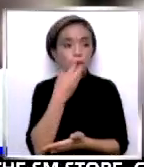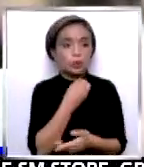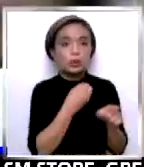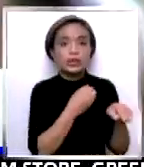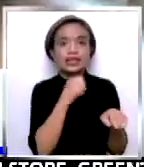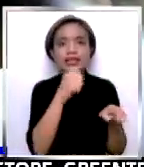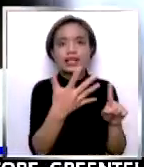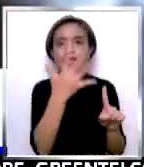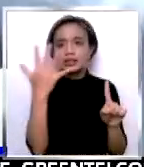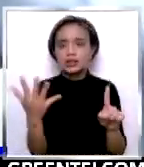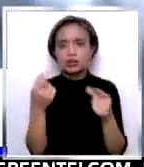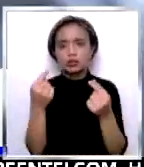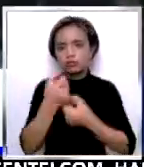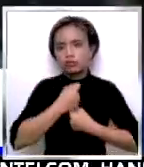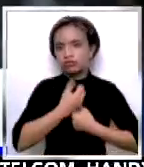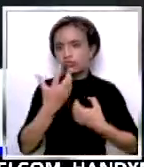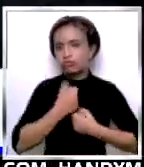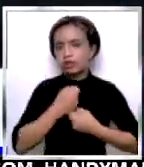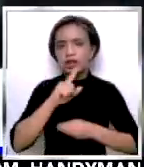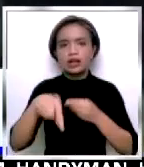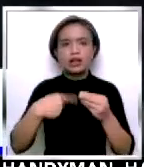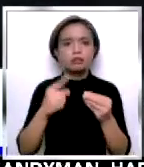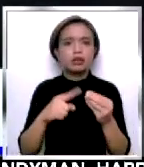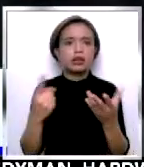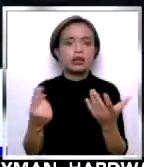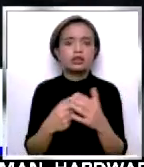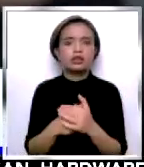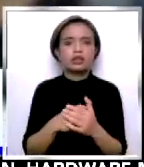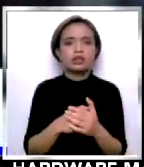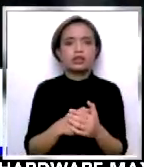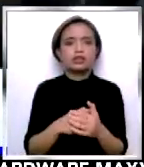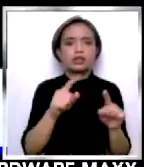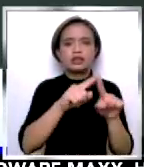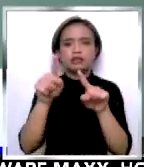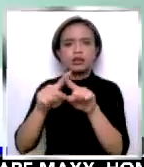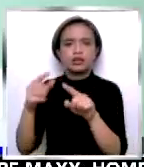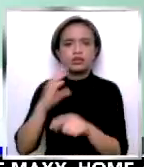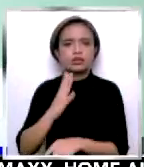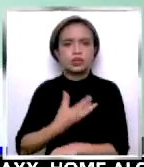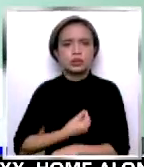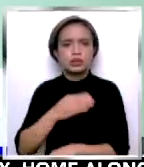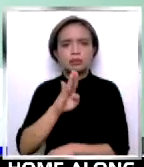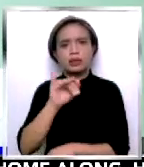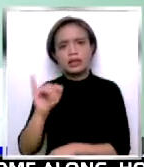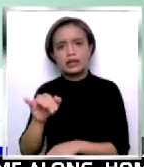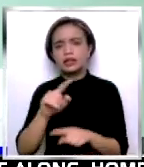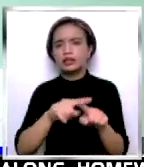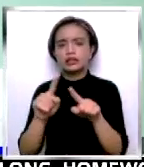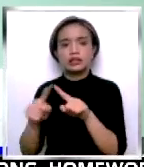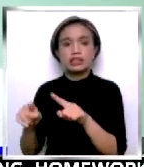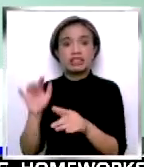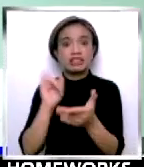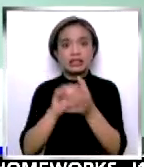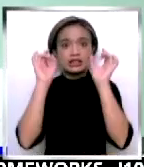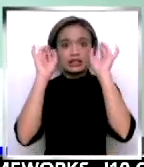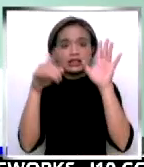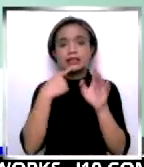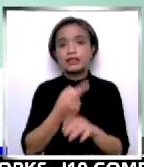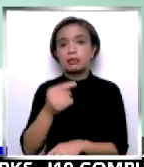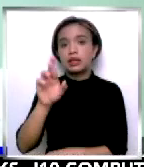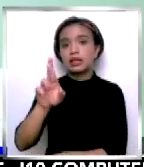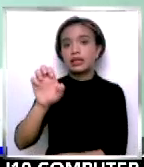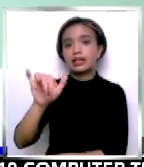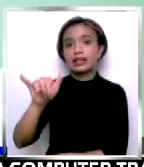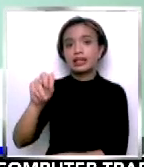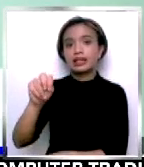mga platform tungkol sa homosexuality, bisexuality, transgender at queer. Delikado ito ayon kay Reyna Balmores ng